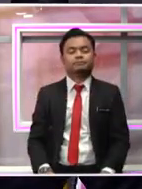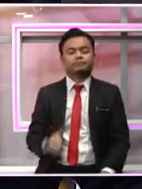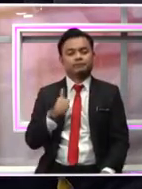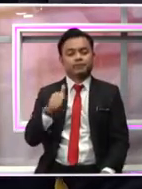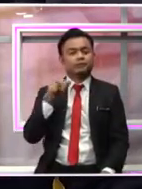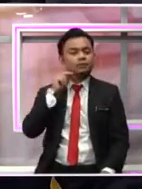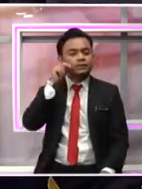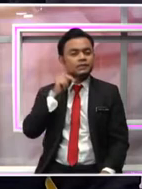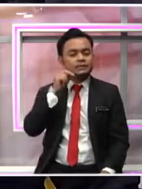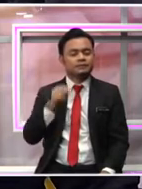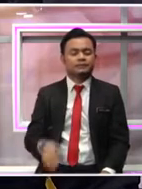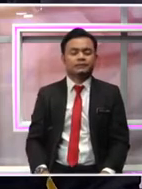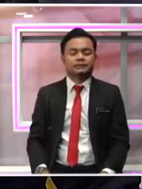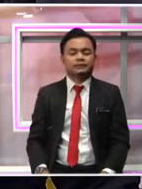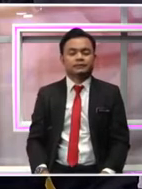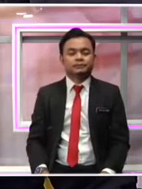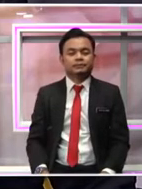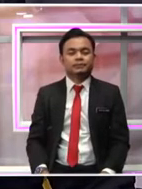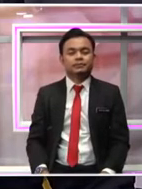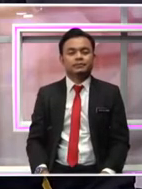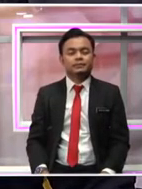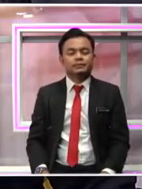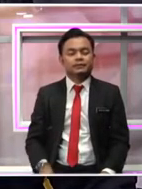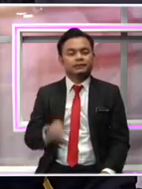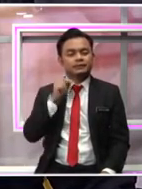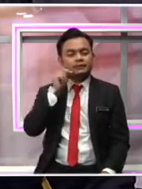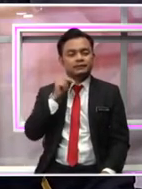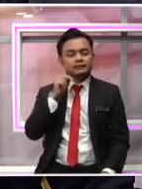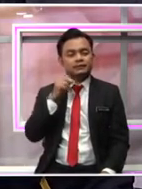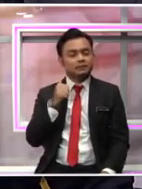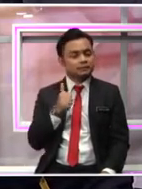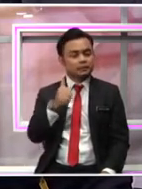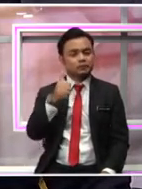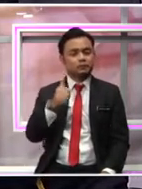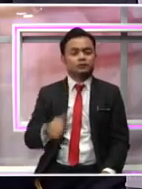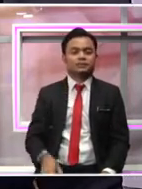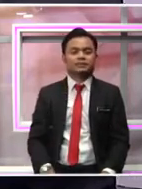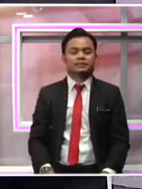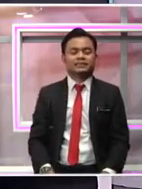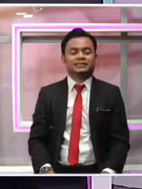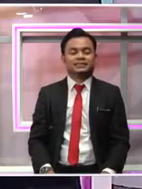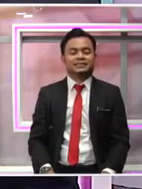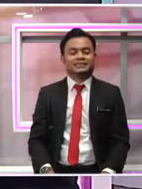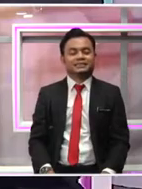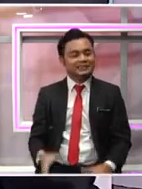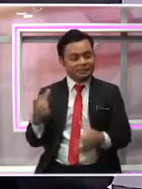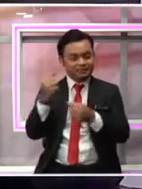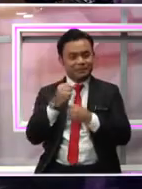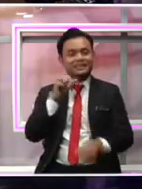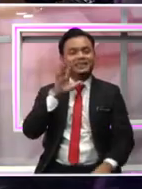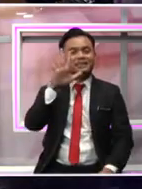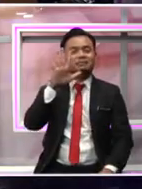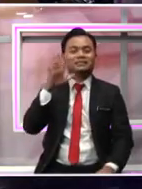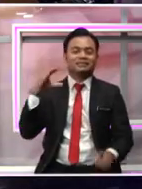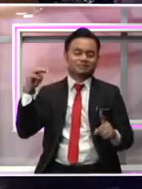kedua Nisa sudah baca dengan betul dan tepatlah jadi cek guna bagi lagi lima memarkan masanya